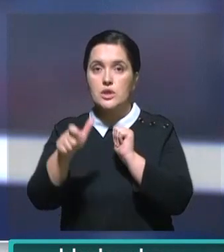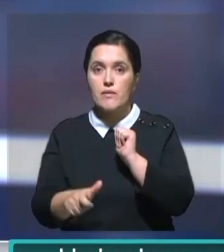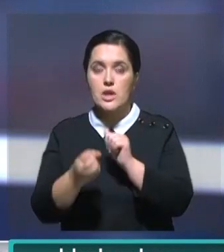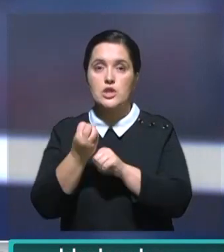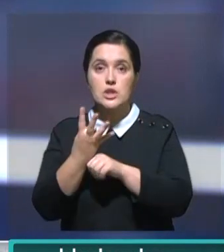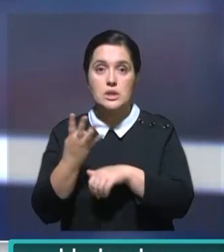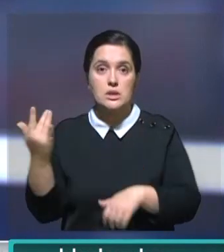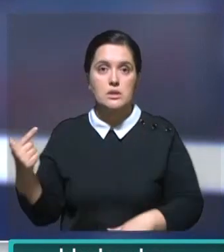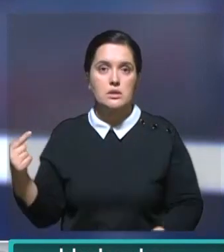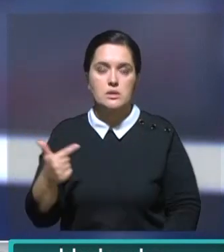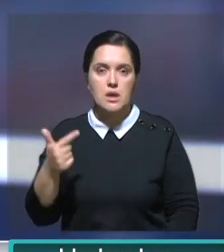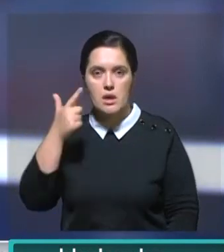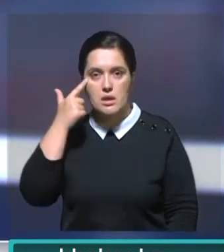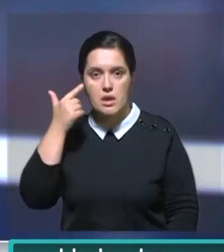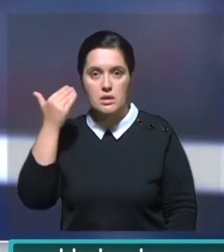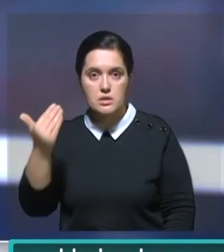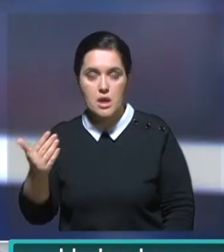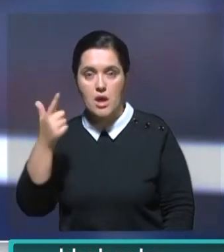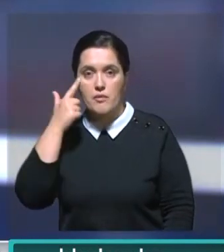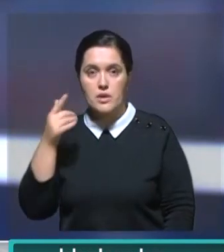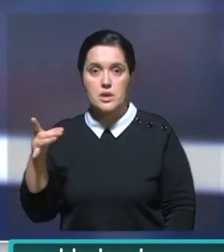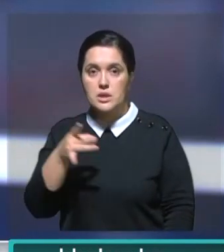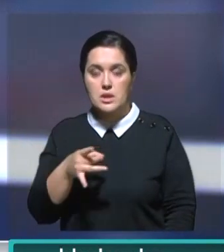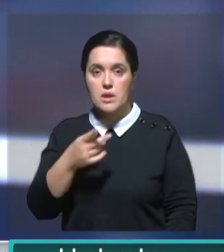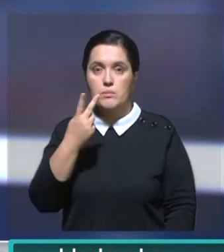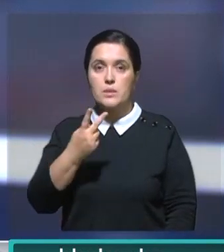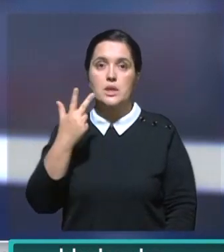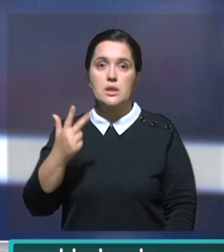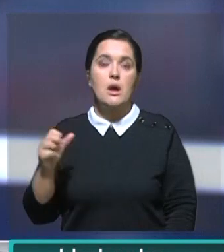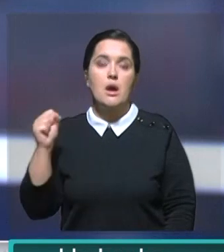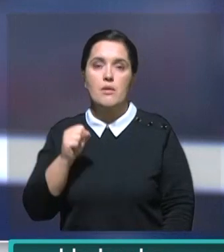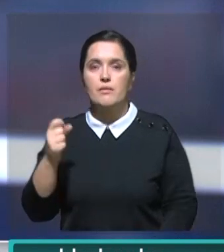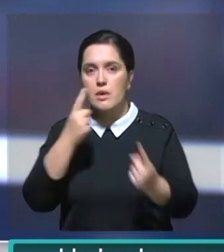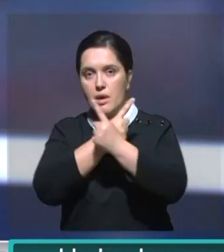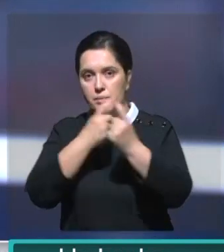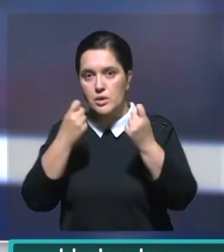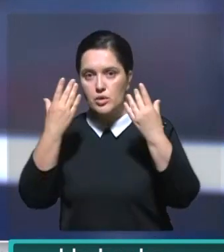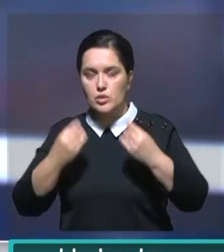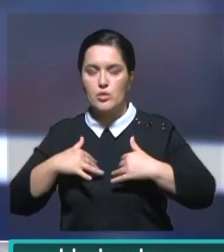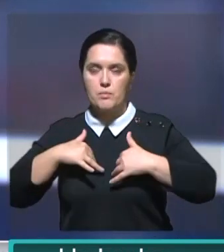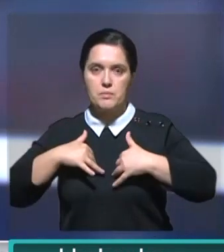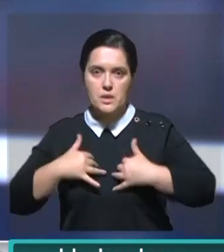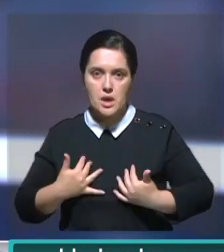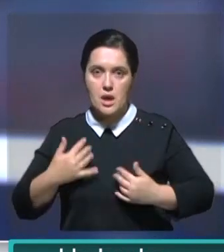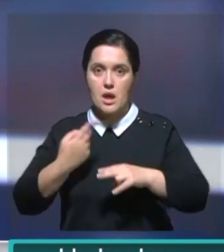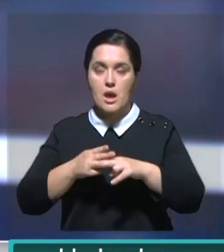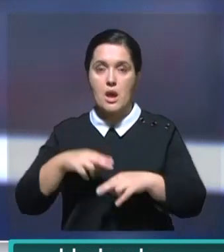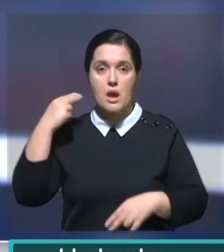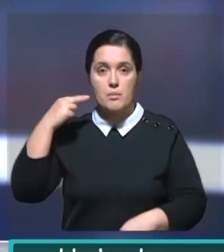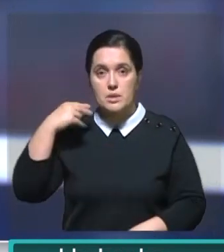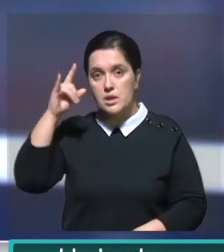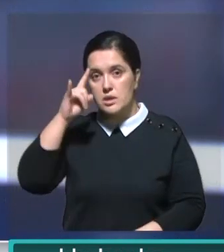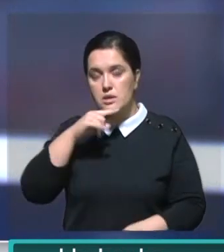16 человек. 14 из них – это граждане Кыргызстана. В Кыргызской республике 23 августа объявлен днем